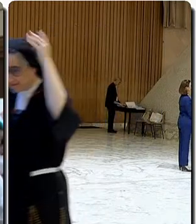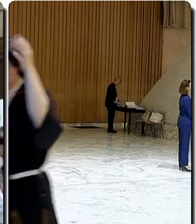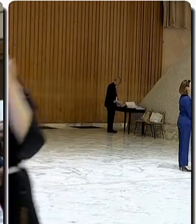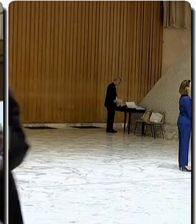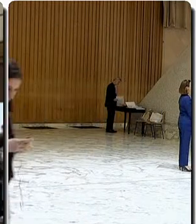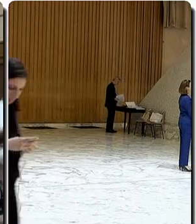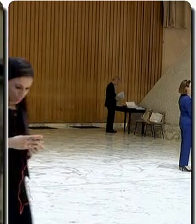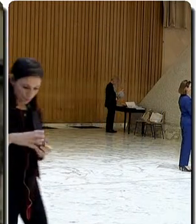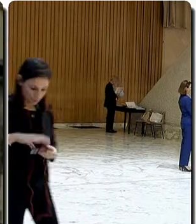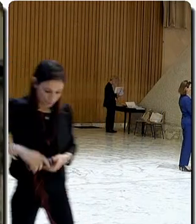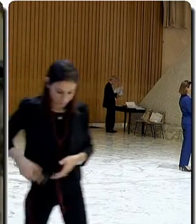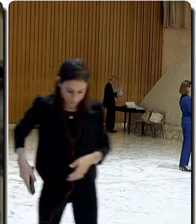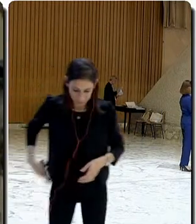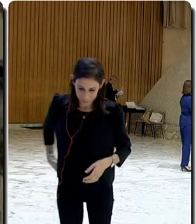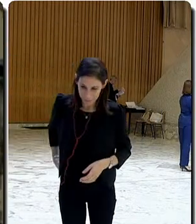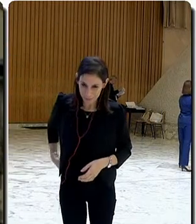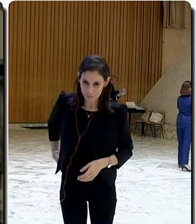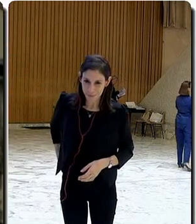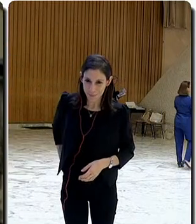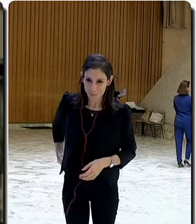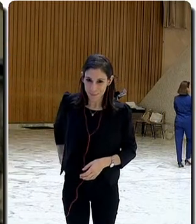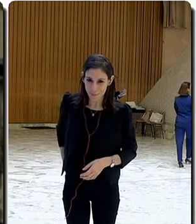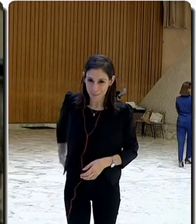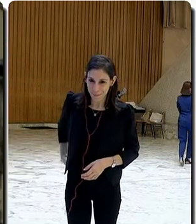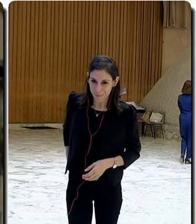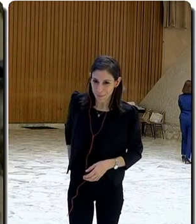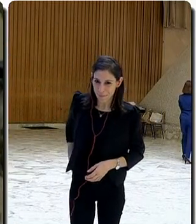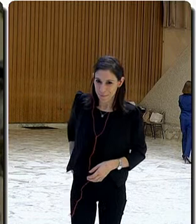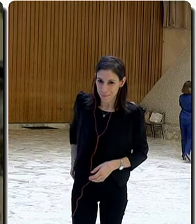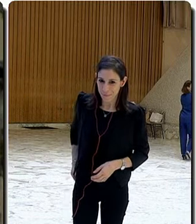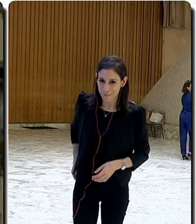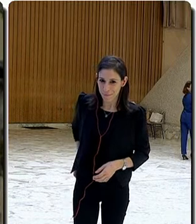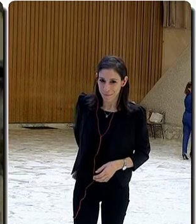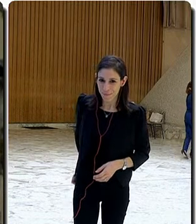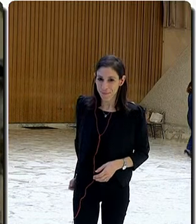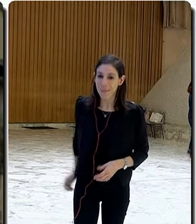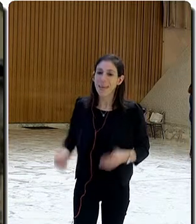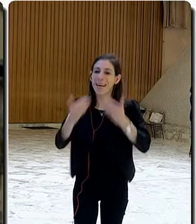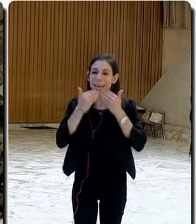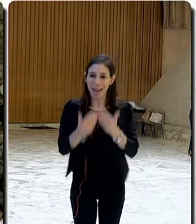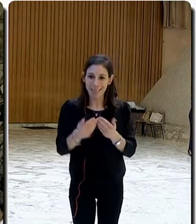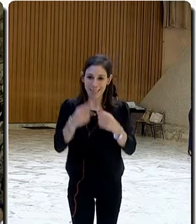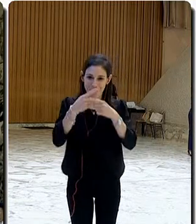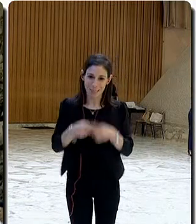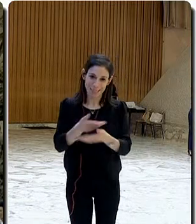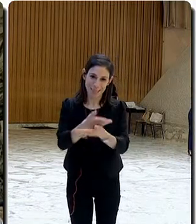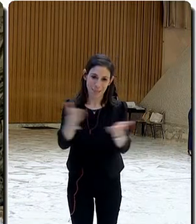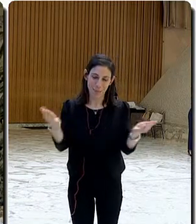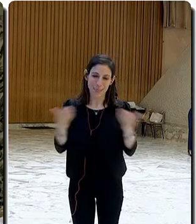Bene, grazie Daina Uldis e Don Iuris per questa vostra testimonianza.